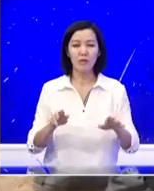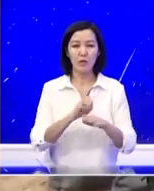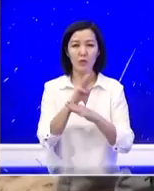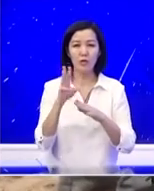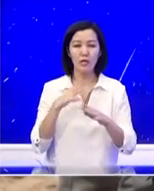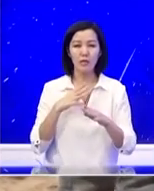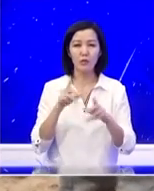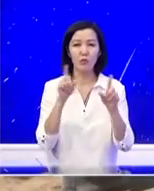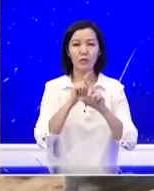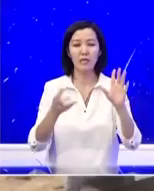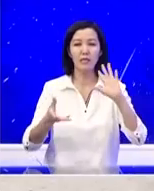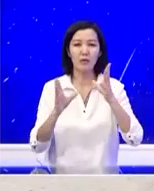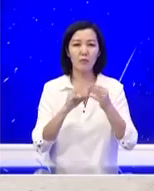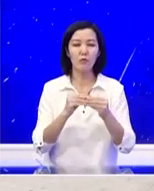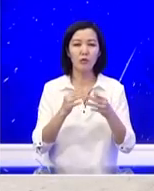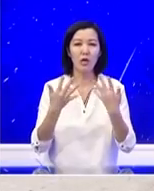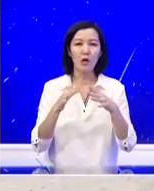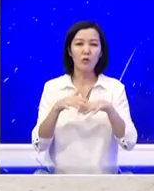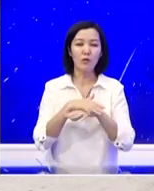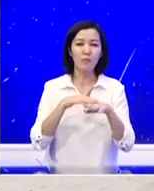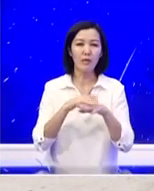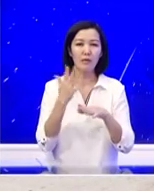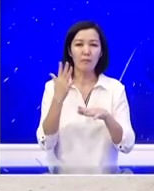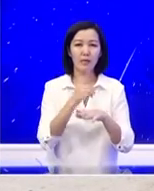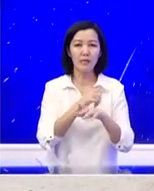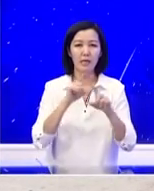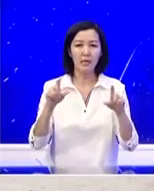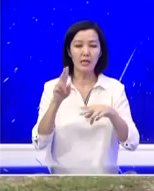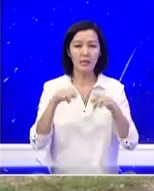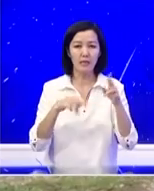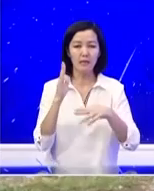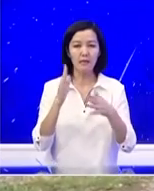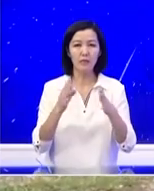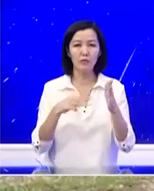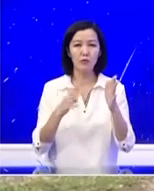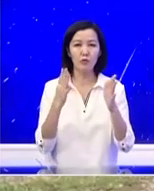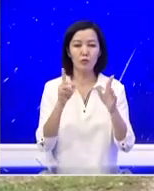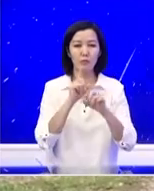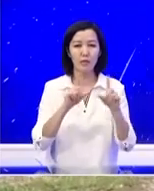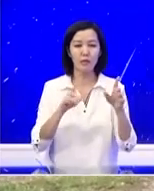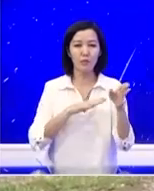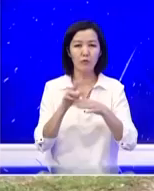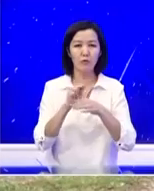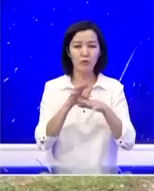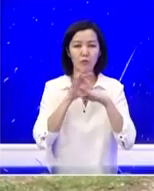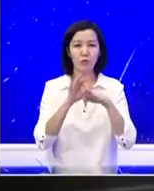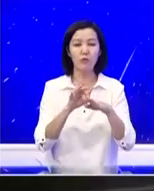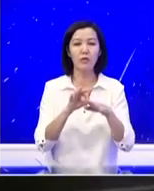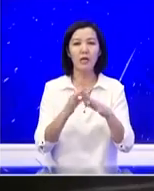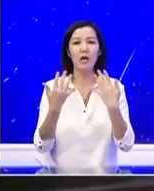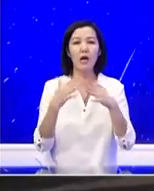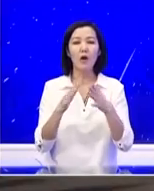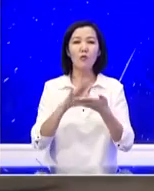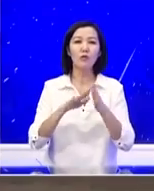Ал нысандар бойынша елді мекендерде 5 дәрігерлік амбулатория салынады, 34 мектеп күрделі жөндеуден өтеді. Ауыл